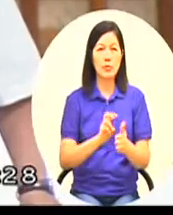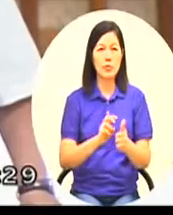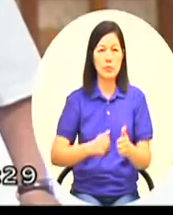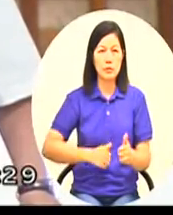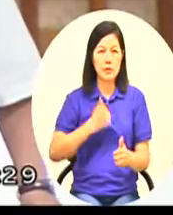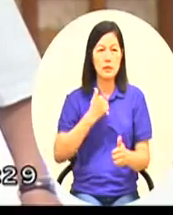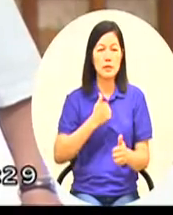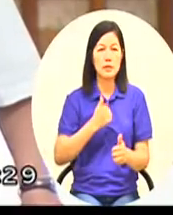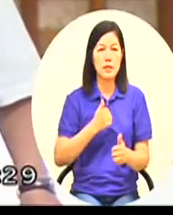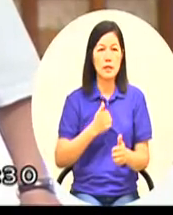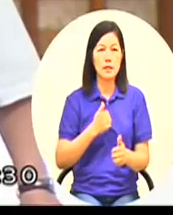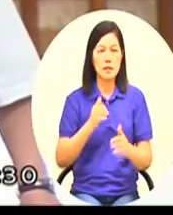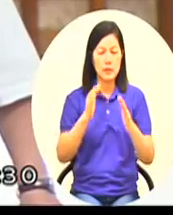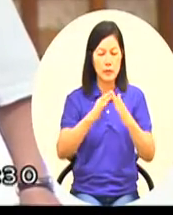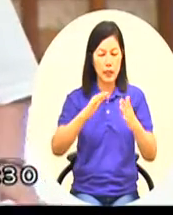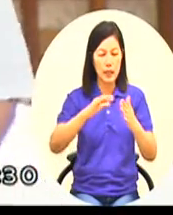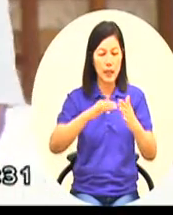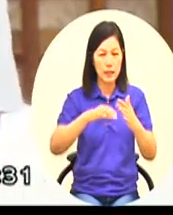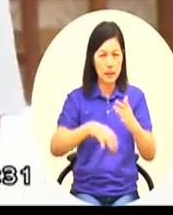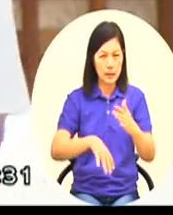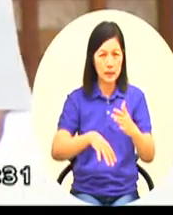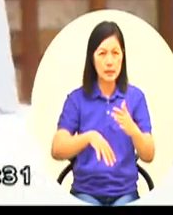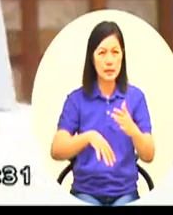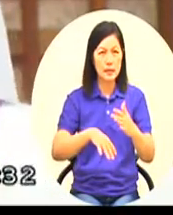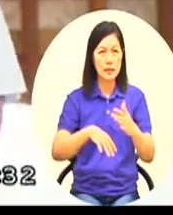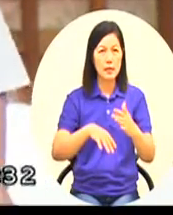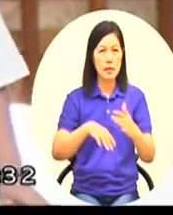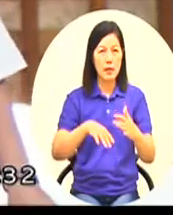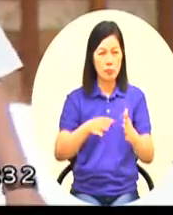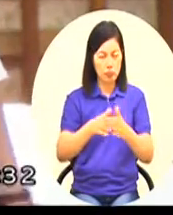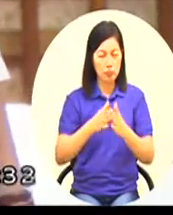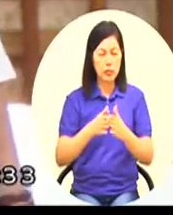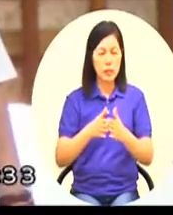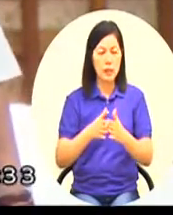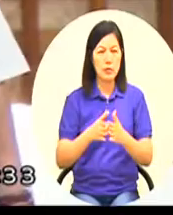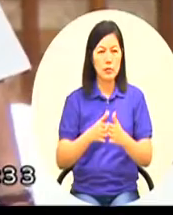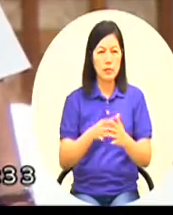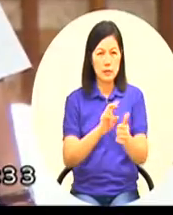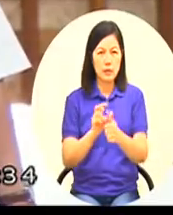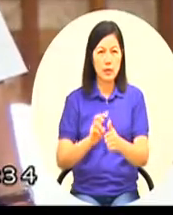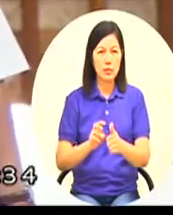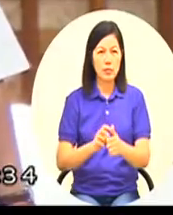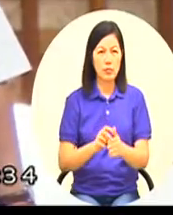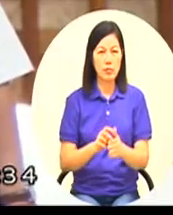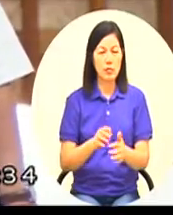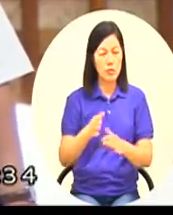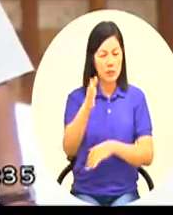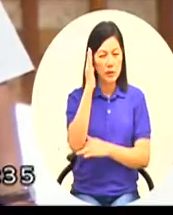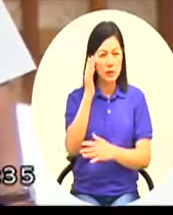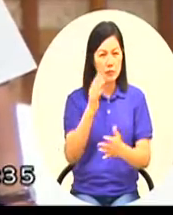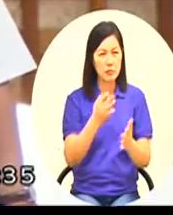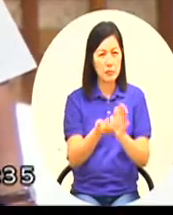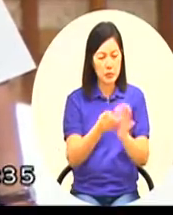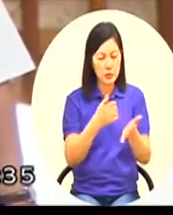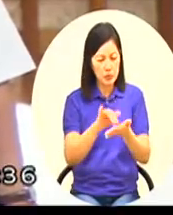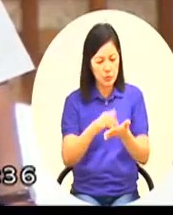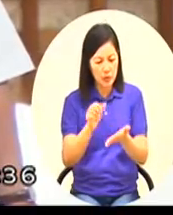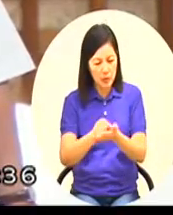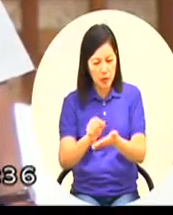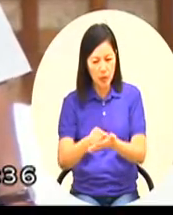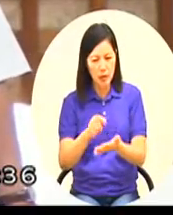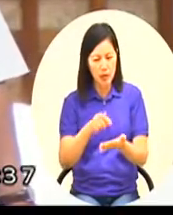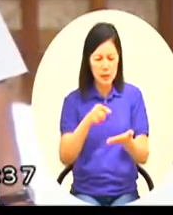需要的一些家庭啊。看到政府所编列出来的预算，真的是很遗憾。到底这个长照是真是